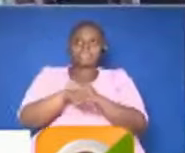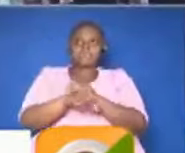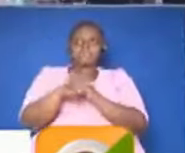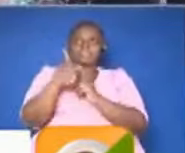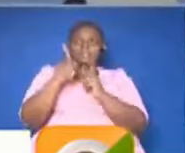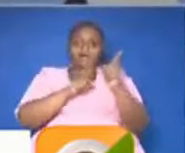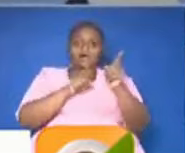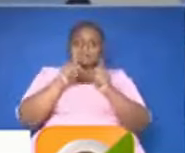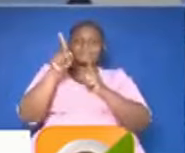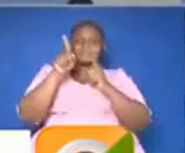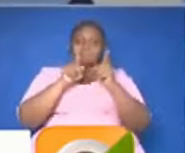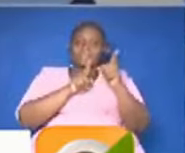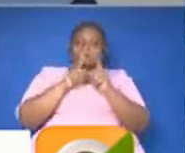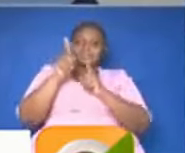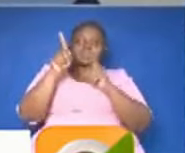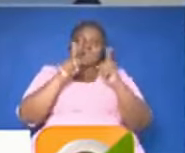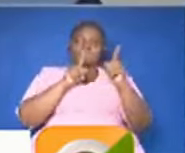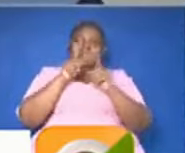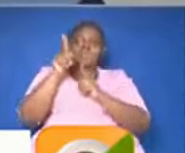katika